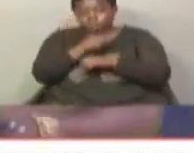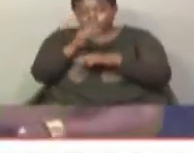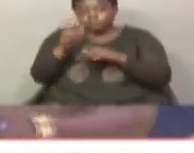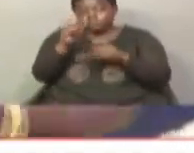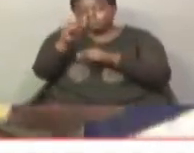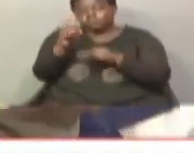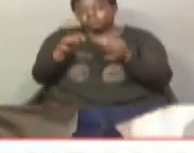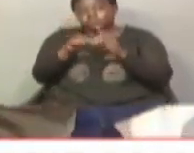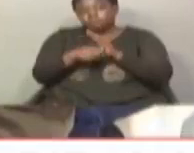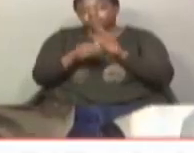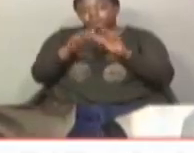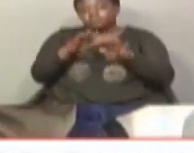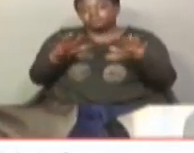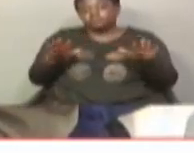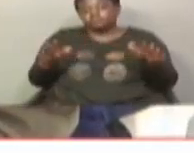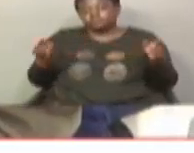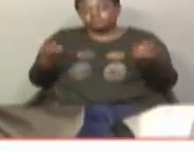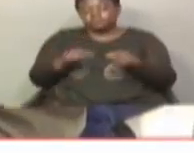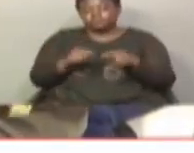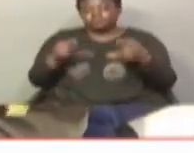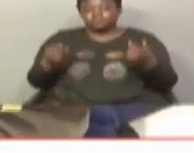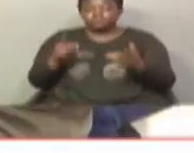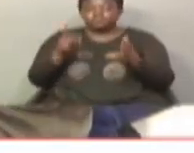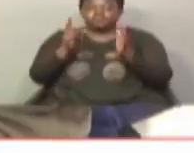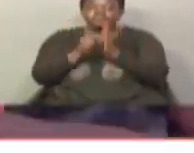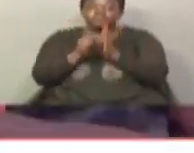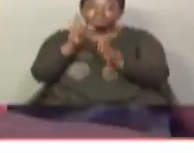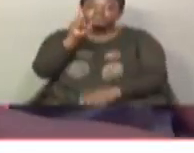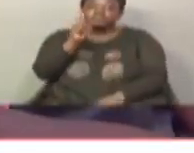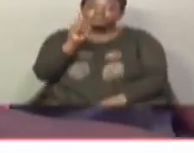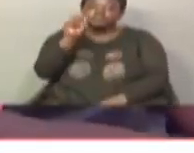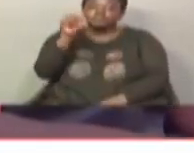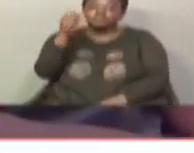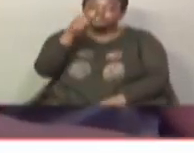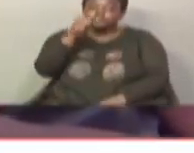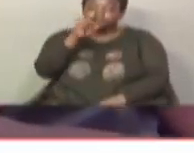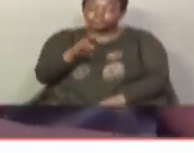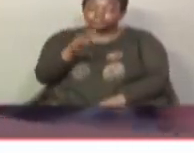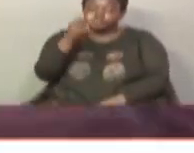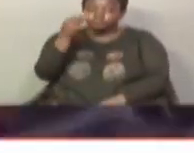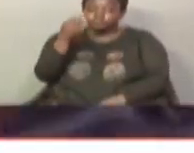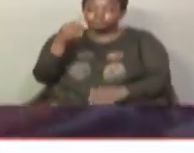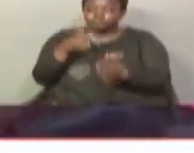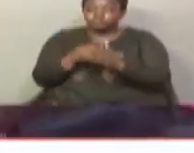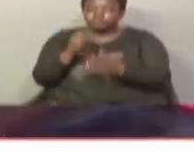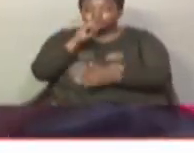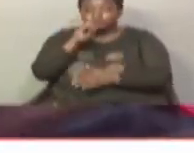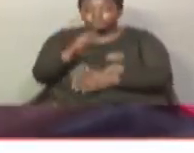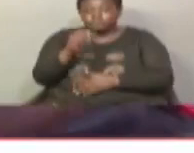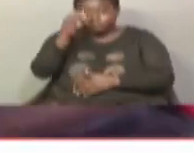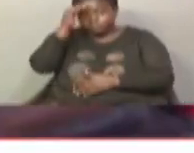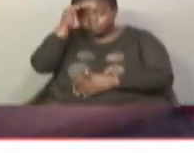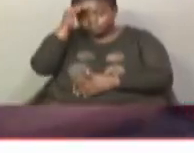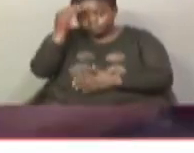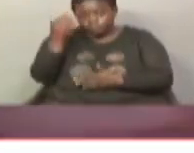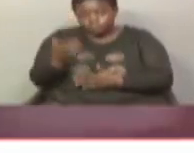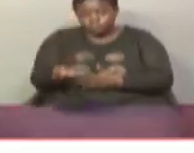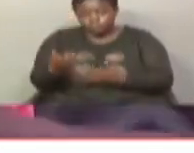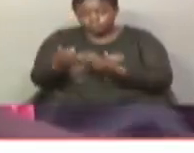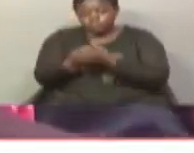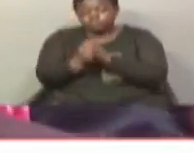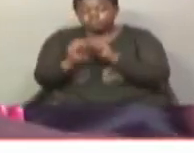lino nga lyeragira Dr. Kaggwa akwatibwe ku misango esatu egitakolebwa n'alagira poliisi esazeemu akakalu ke